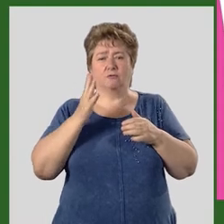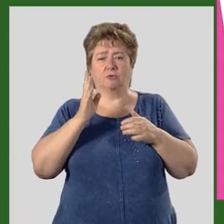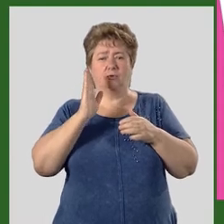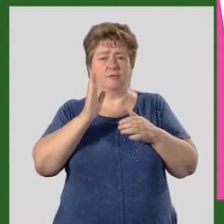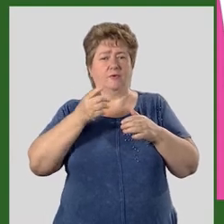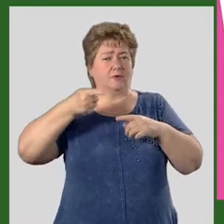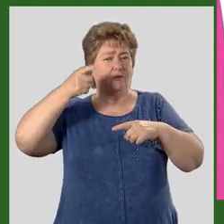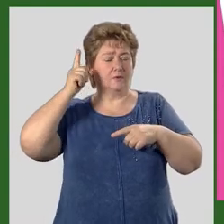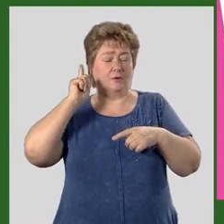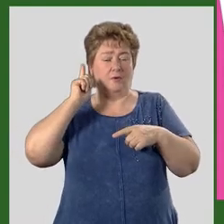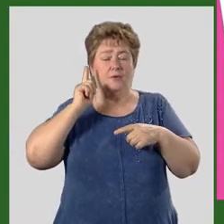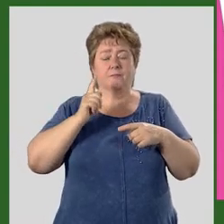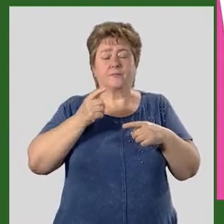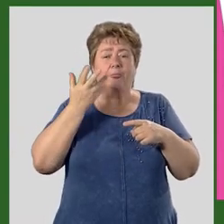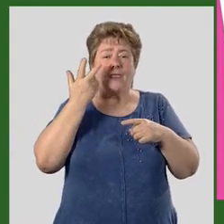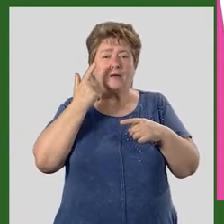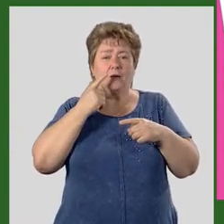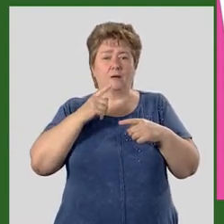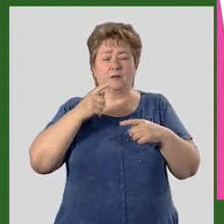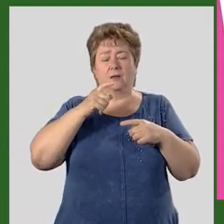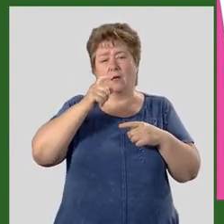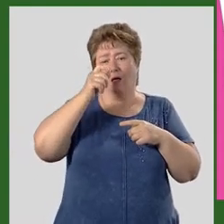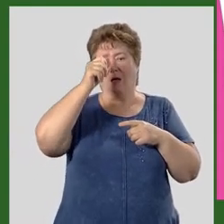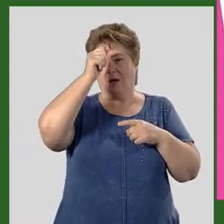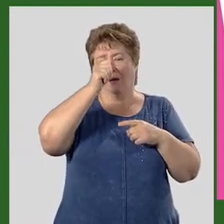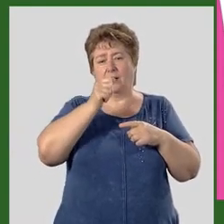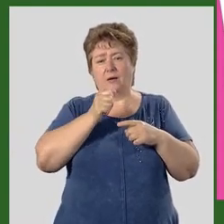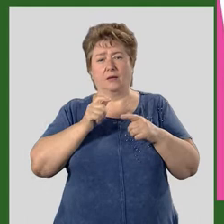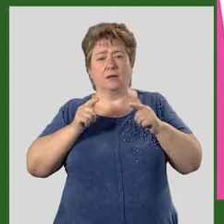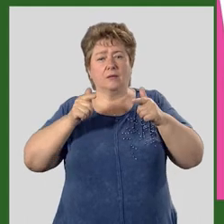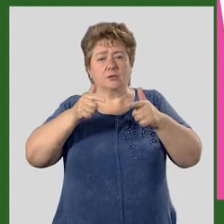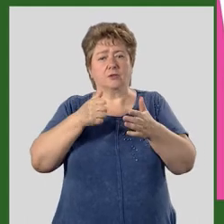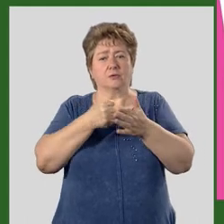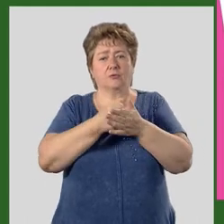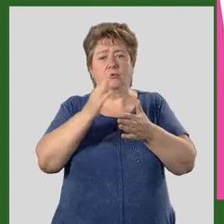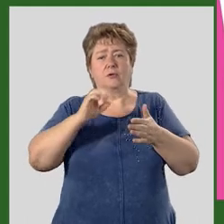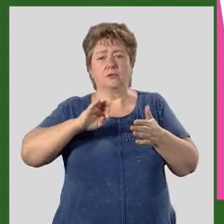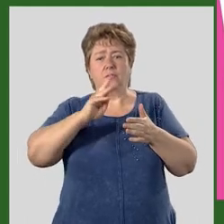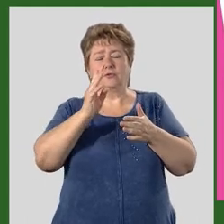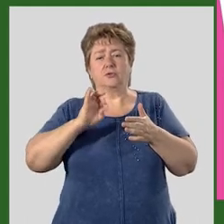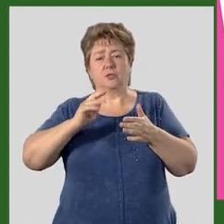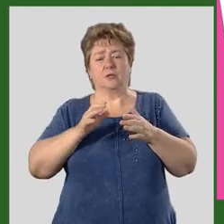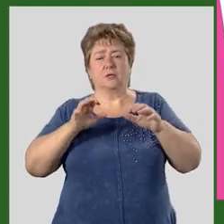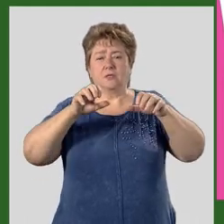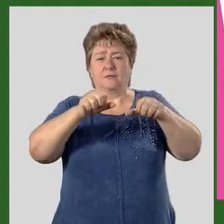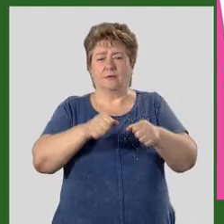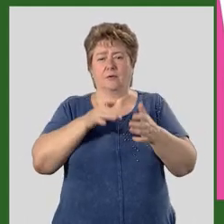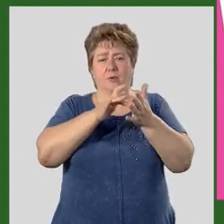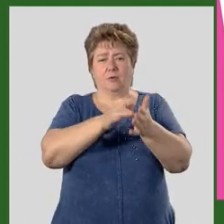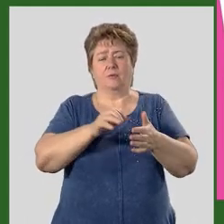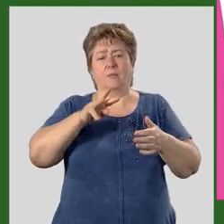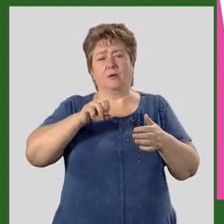IV веке до нашей эры, когда греки дошли до Тяньшаня. Завоевательные